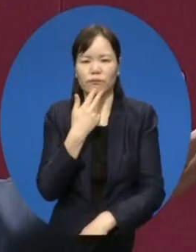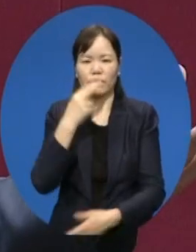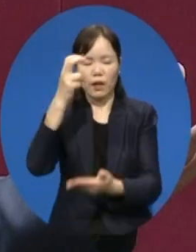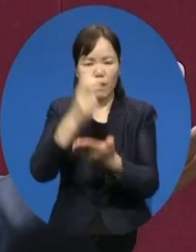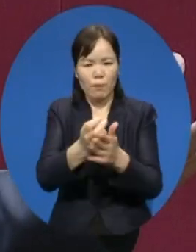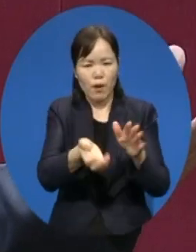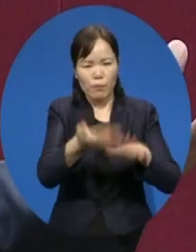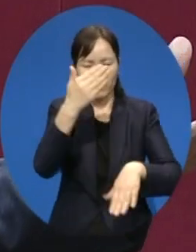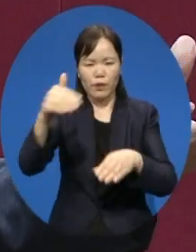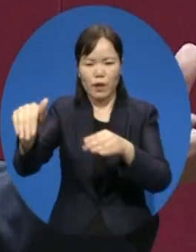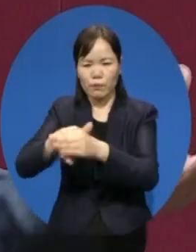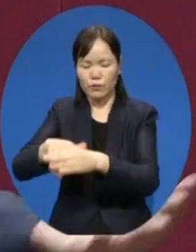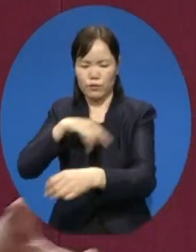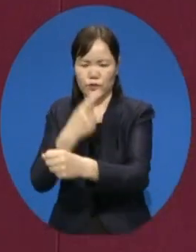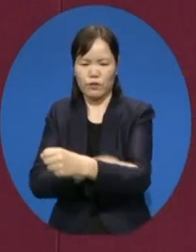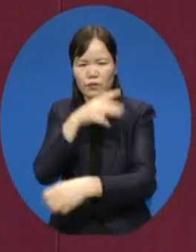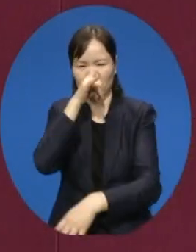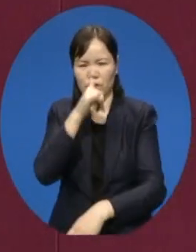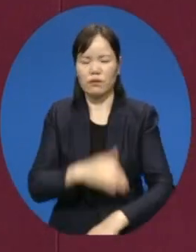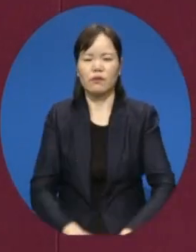법치위에 문치가 있는 겁니까?